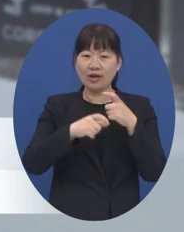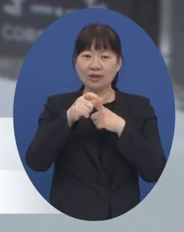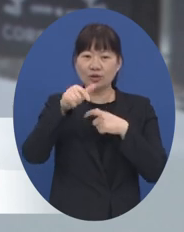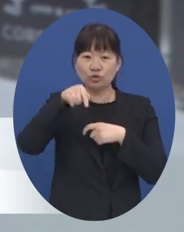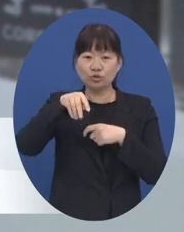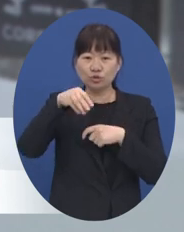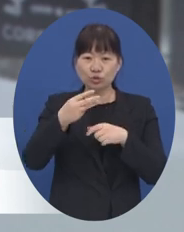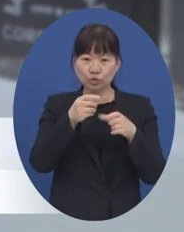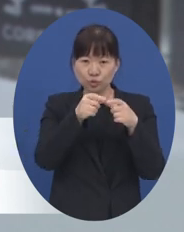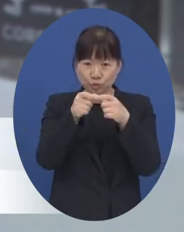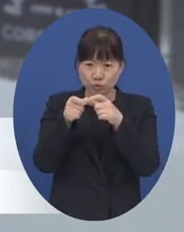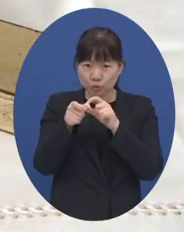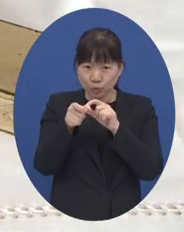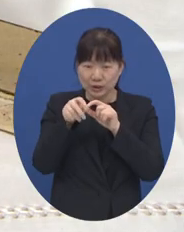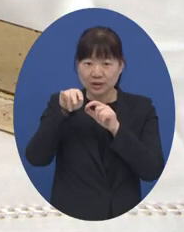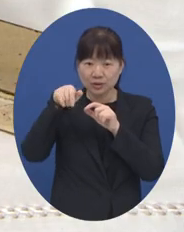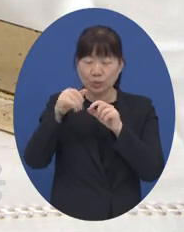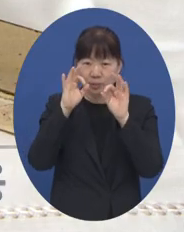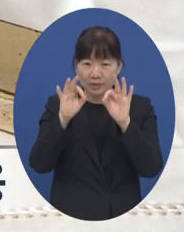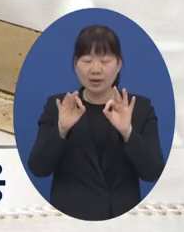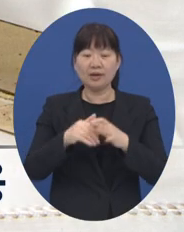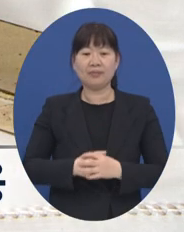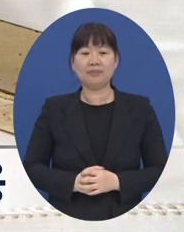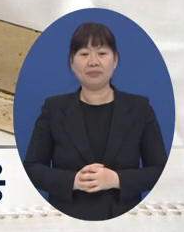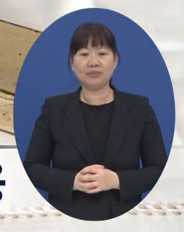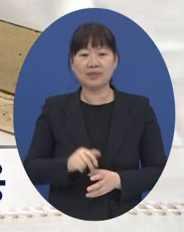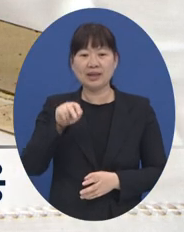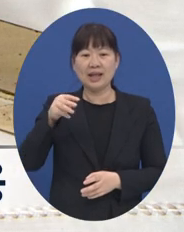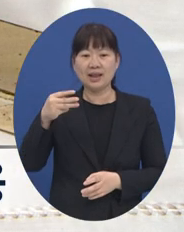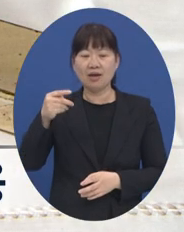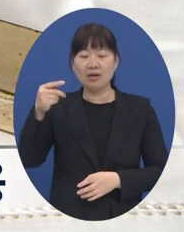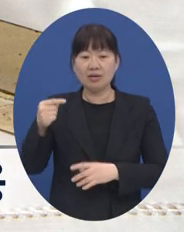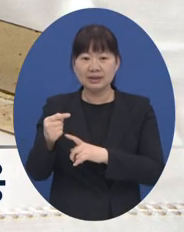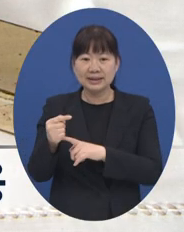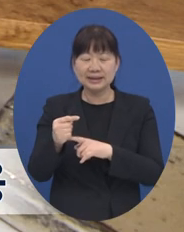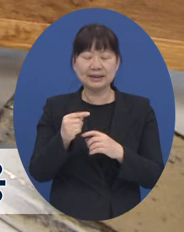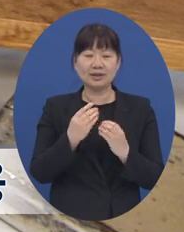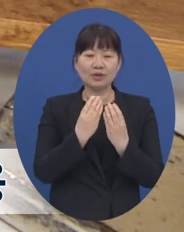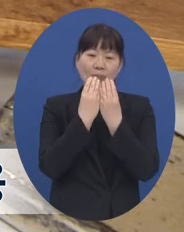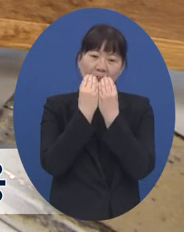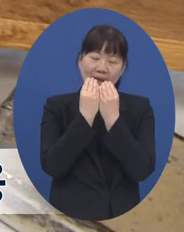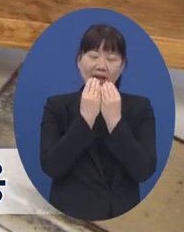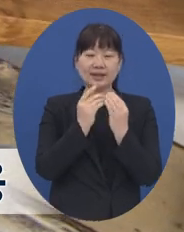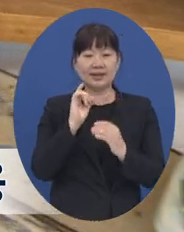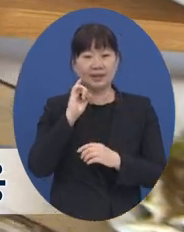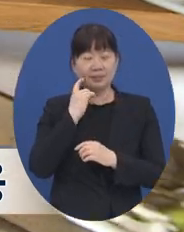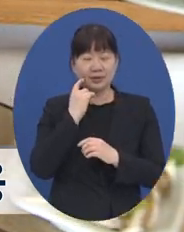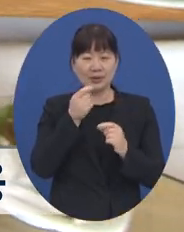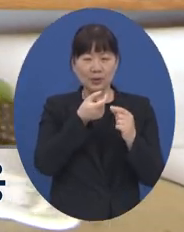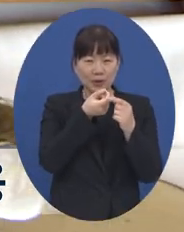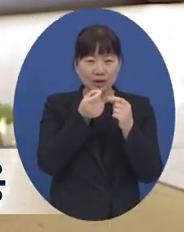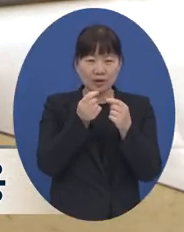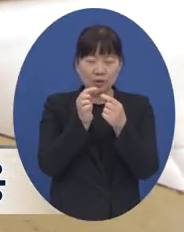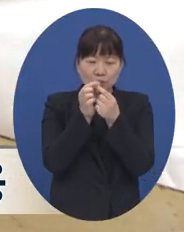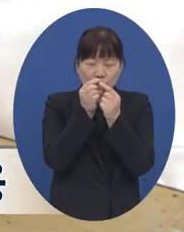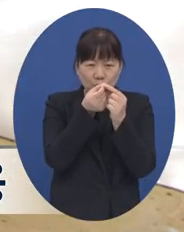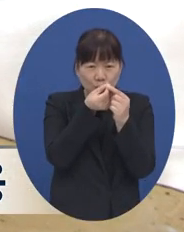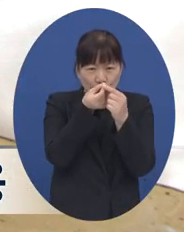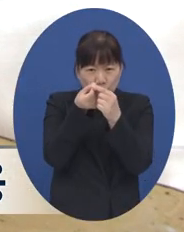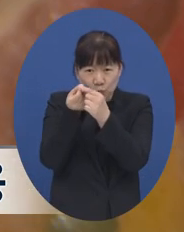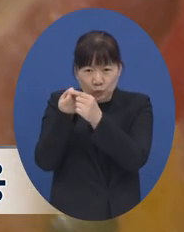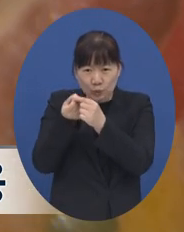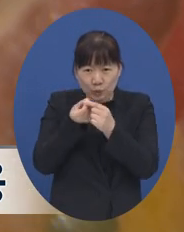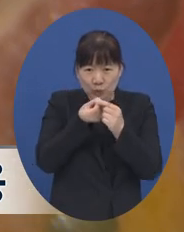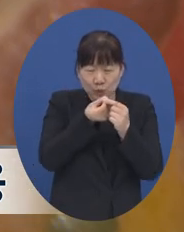구경해 보시죠 샐러드와 샌드위치 위에 예쁘게 얹어진 동글동글 작은 구슬 모양의 알갱이